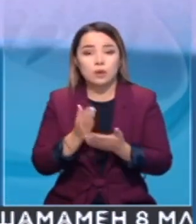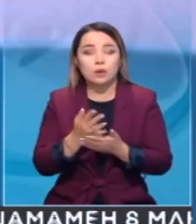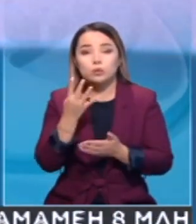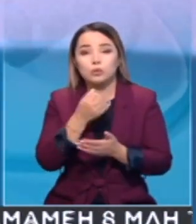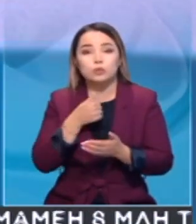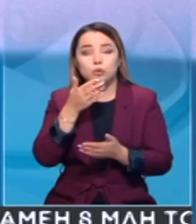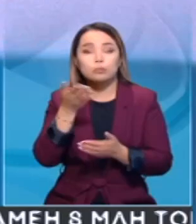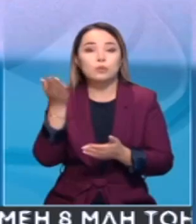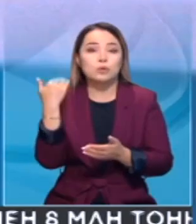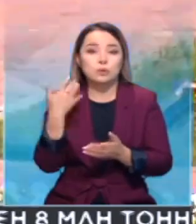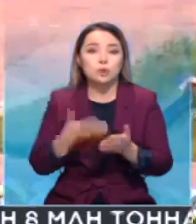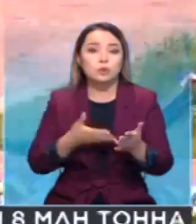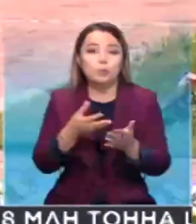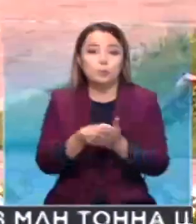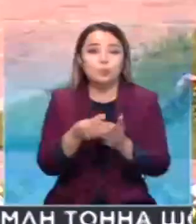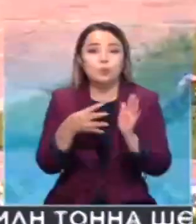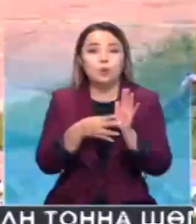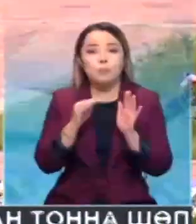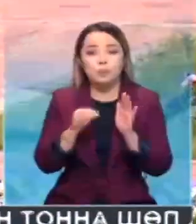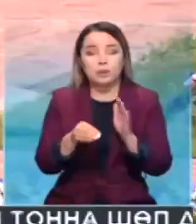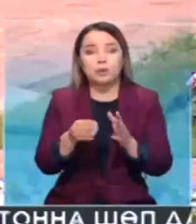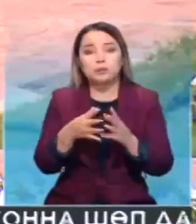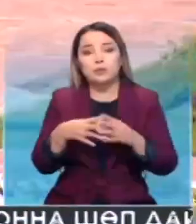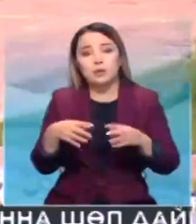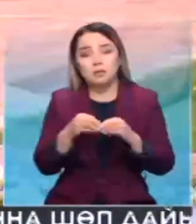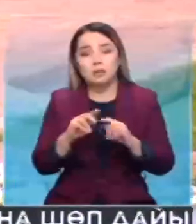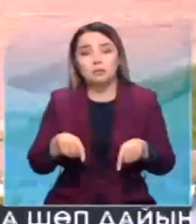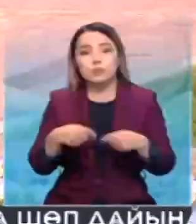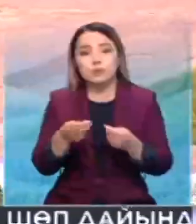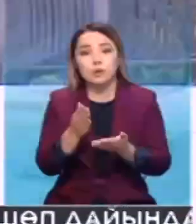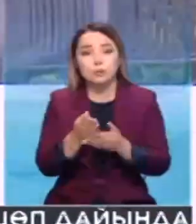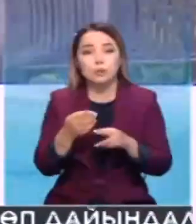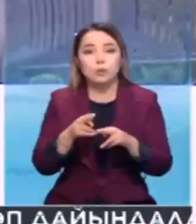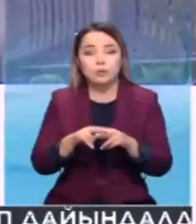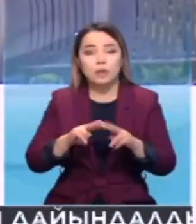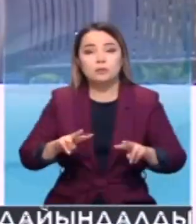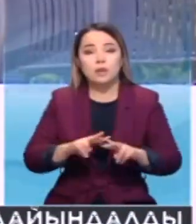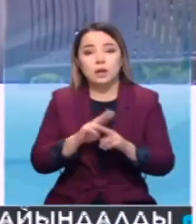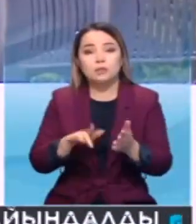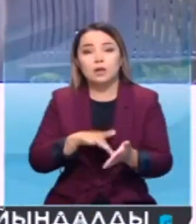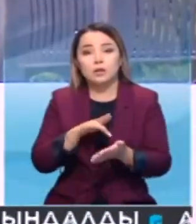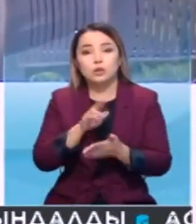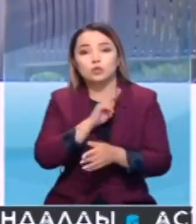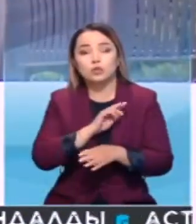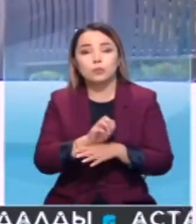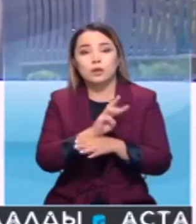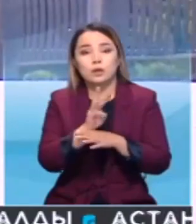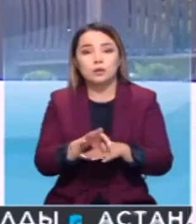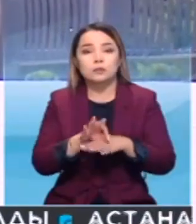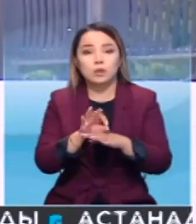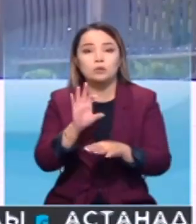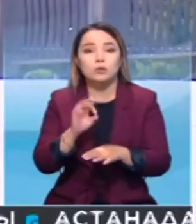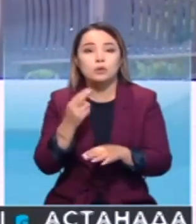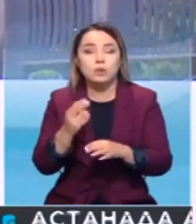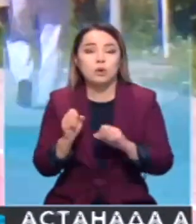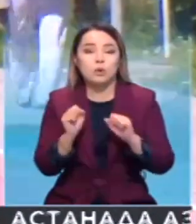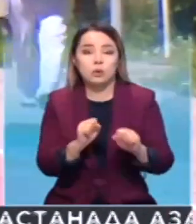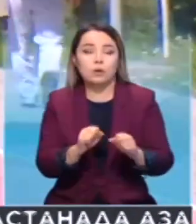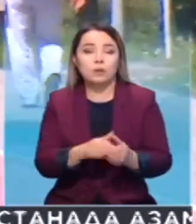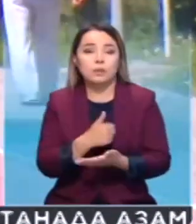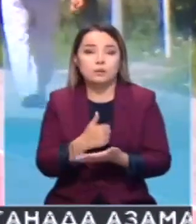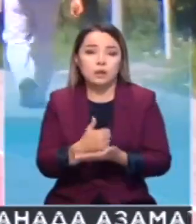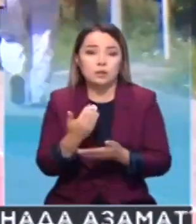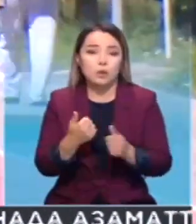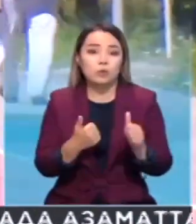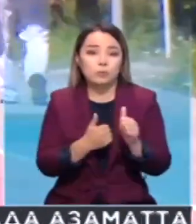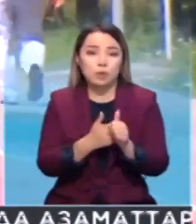4 жыл бұрын мұндай төлем 9000-нан астам отбасыға беріліп келді. Бұл туралы Астана қаласы жұмыспен қамту және әлеуметтік қорғау басқармасының